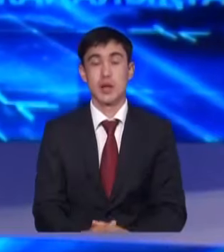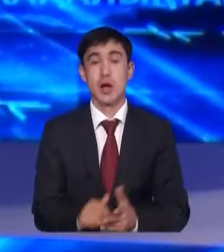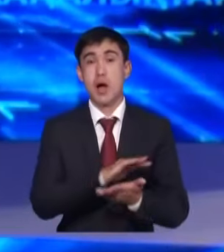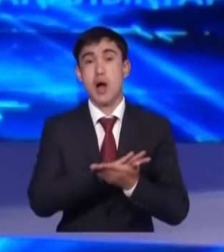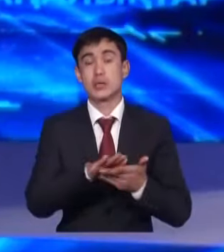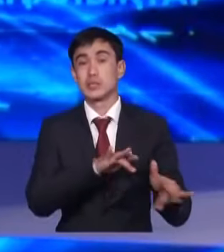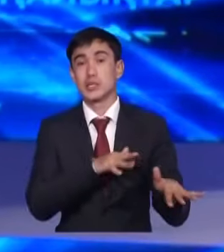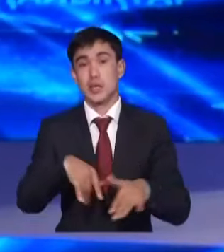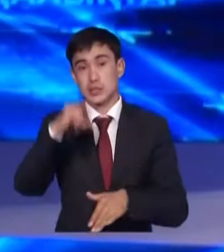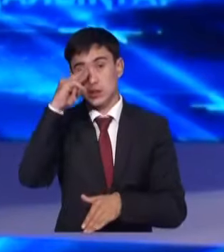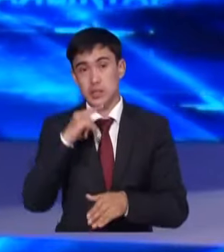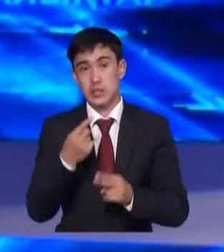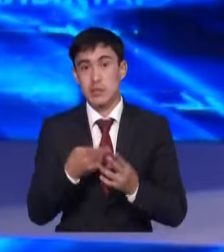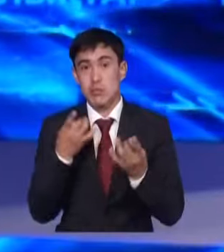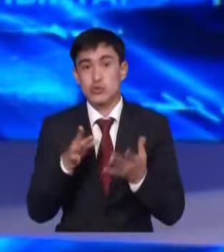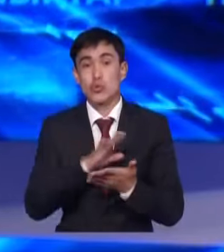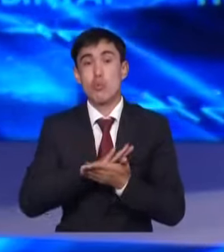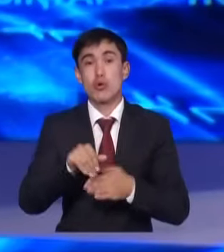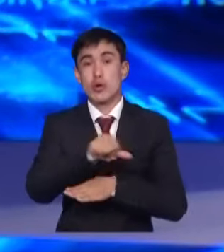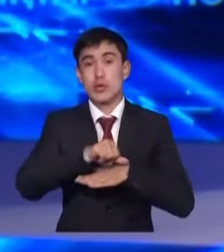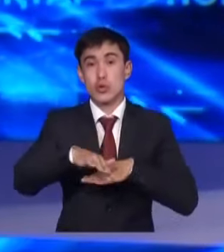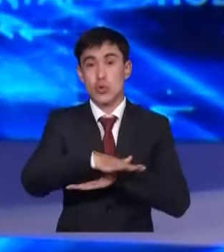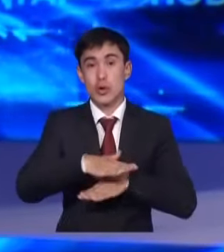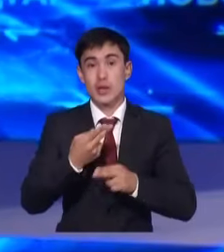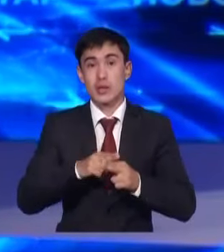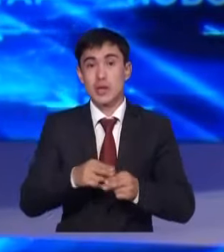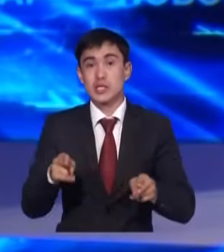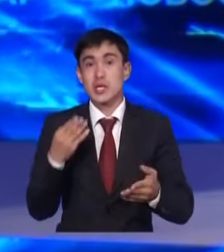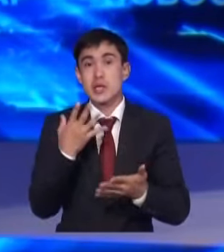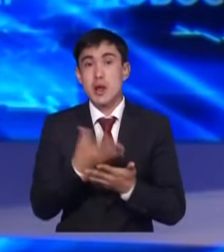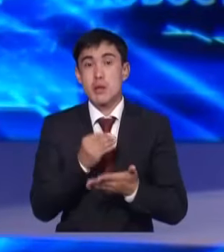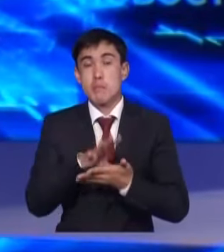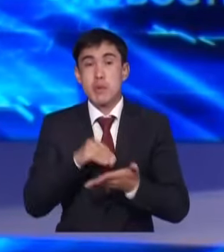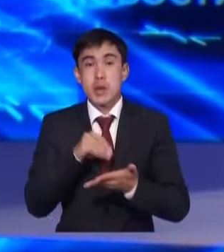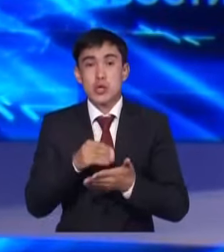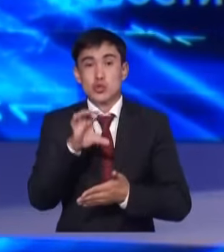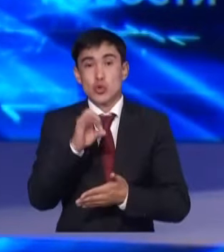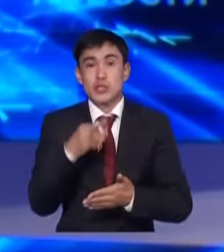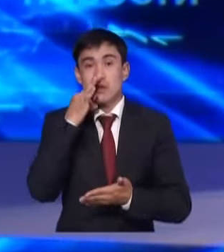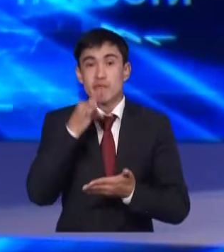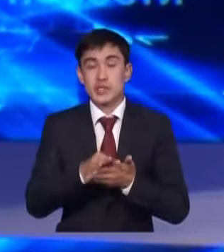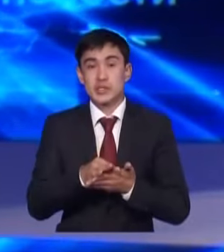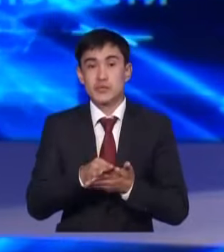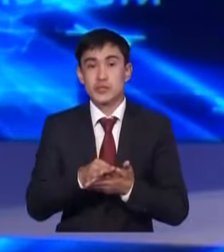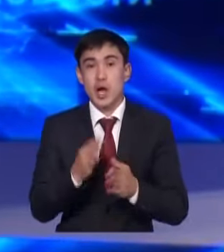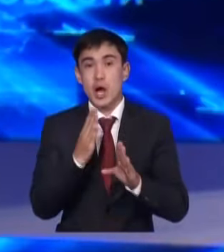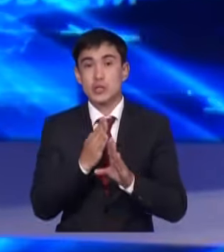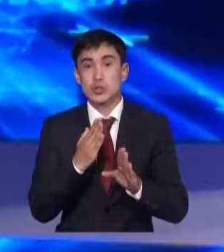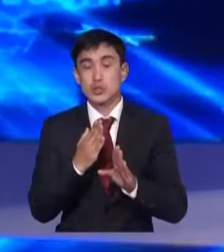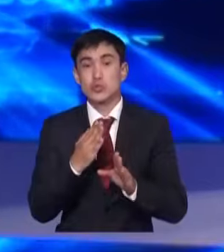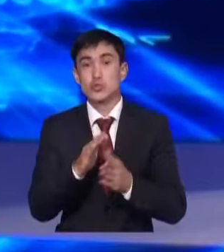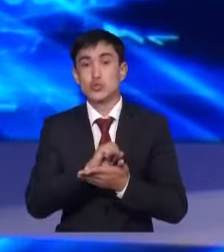Акция «Таза Казахстан» – это не просто уборка территории, это также яркий пример социальной ответственности. Очередной субботник прошел в